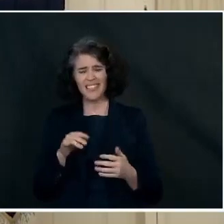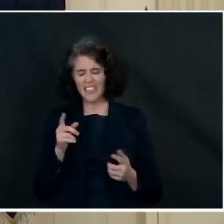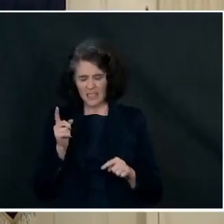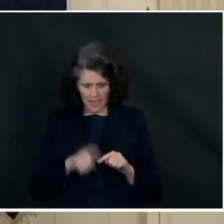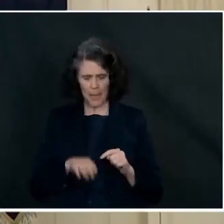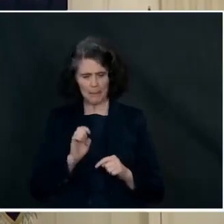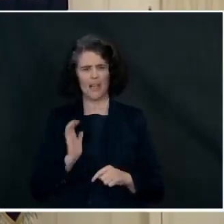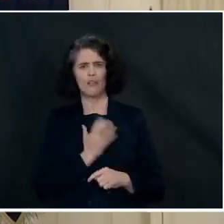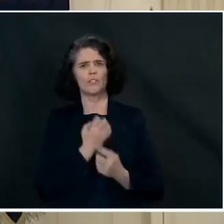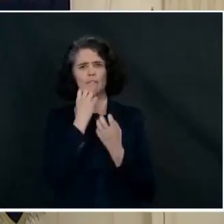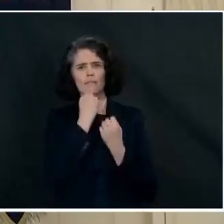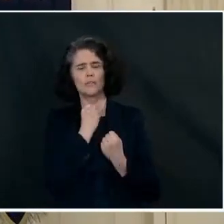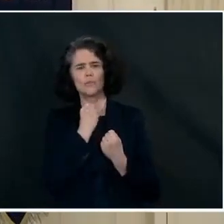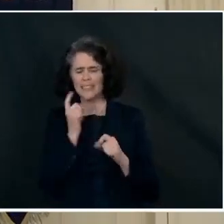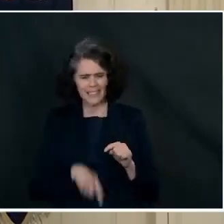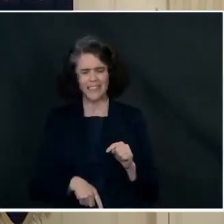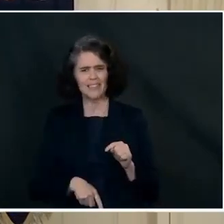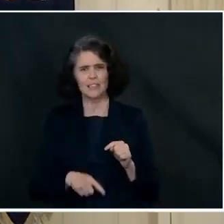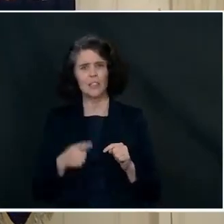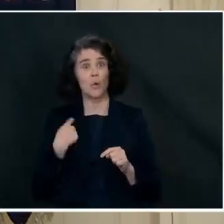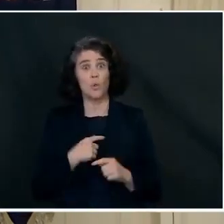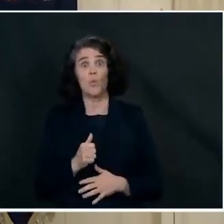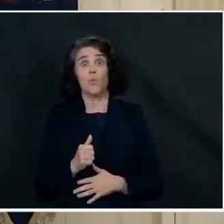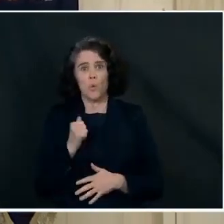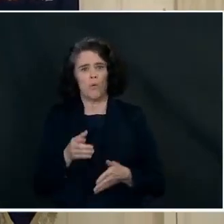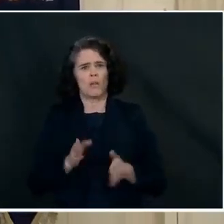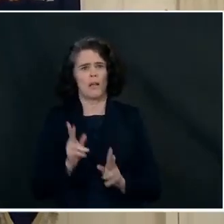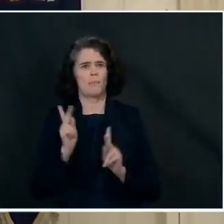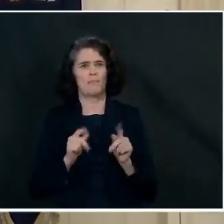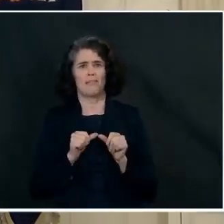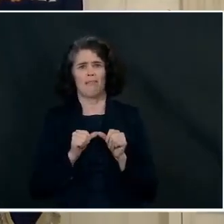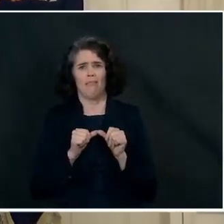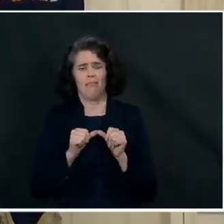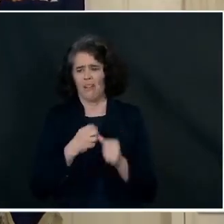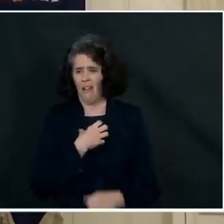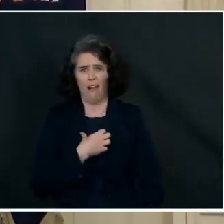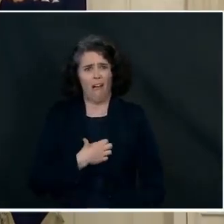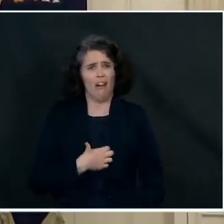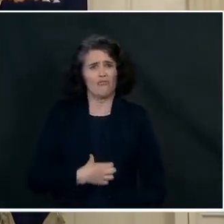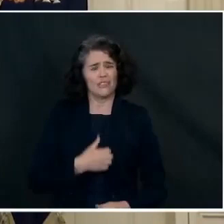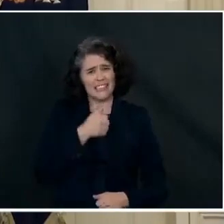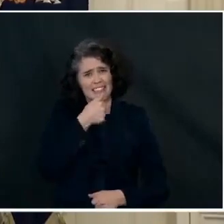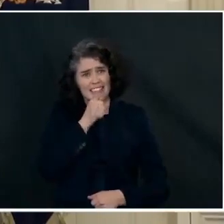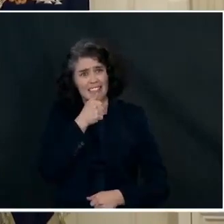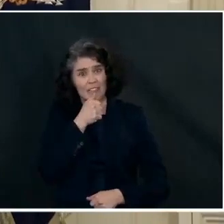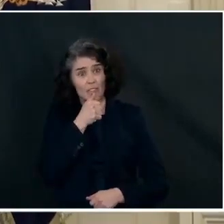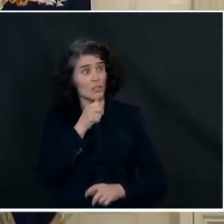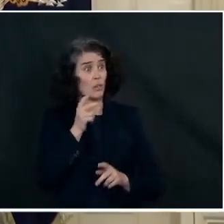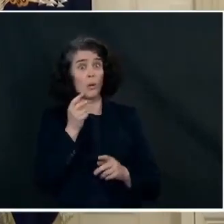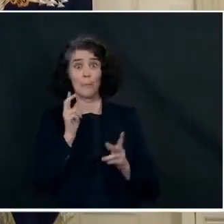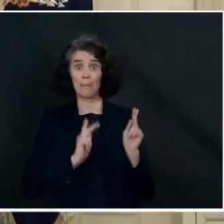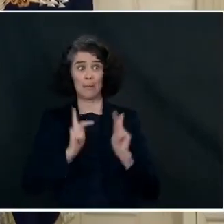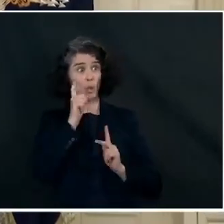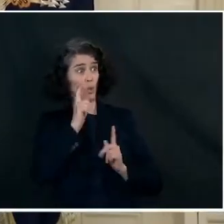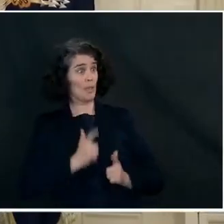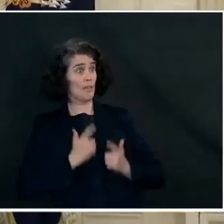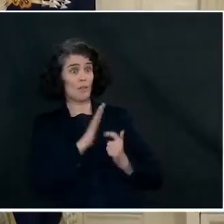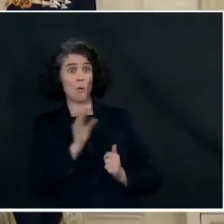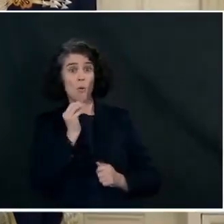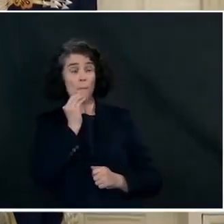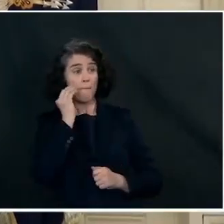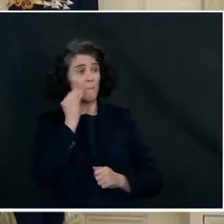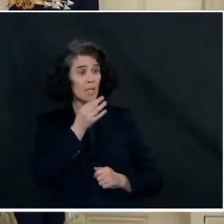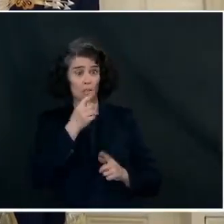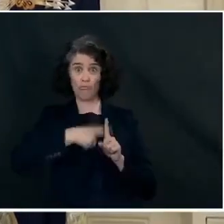dedim Hiçbir ülkenin ABD kadar Afganistan'ın arkasında durmadığını ifade ederek ancak 20 yıllık